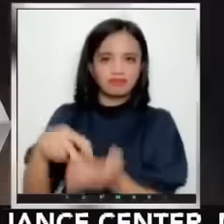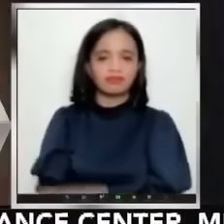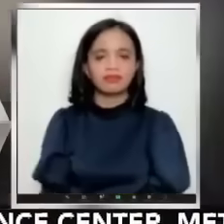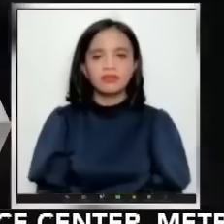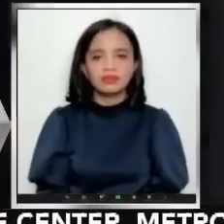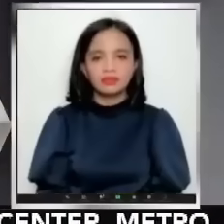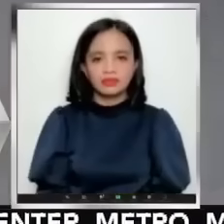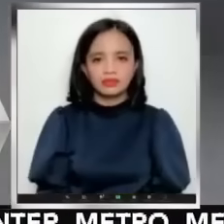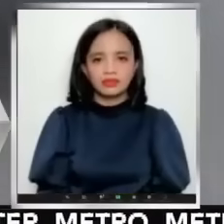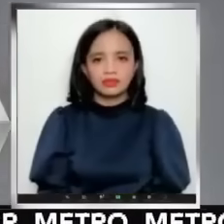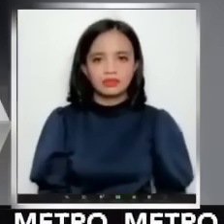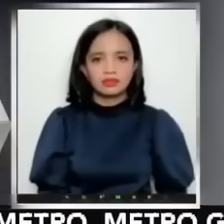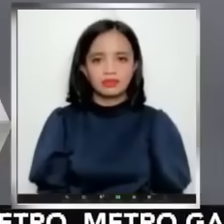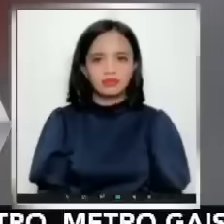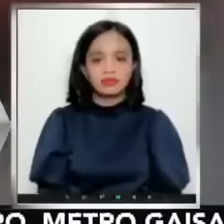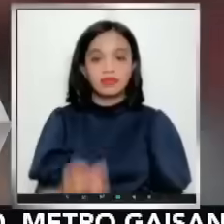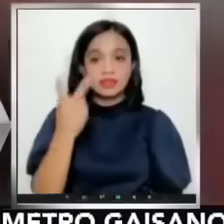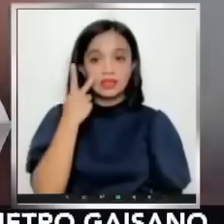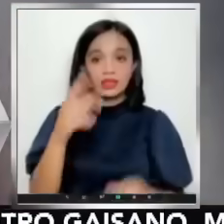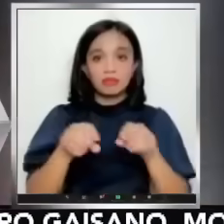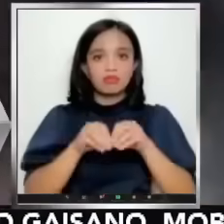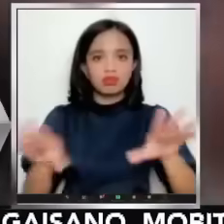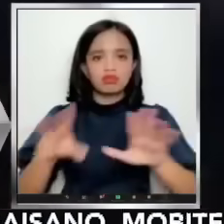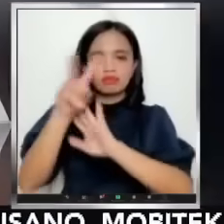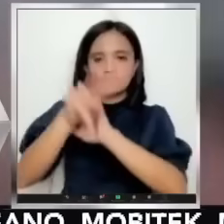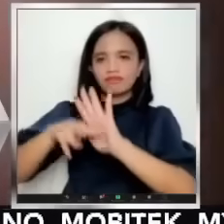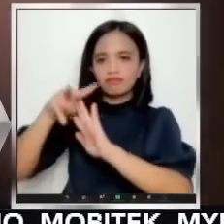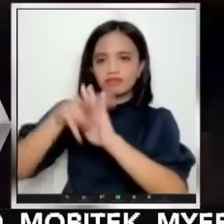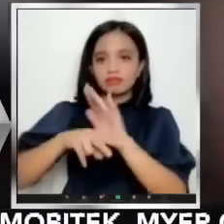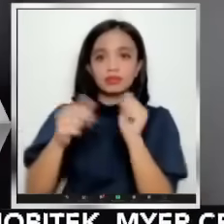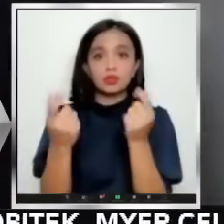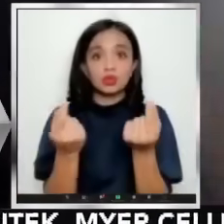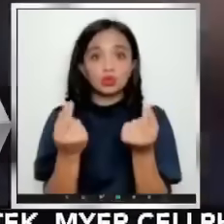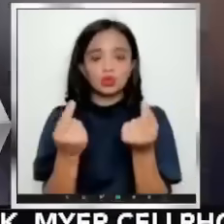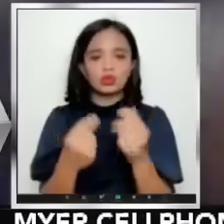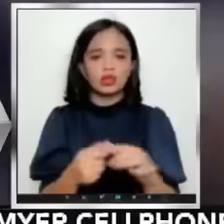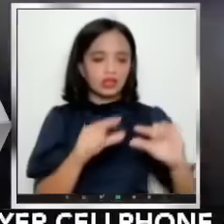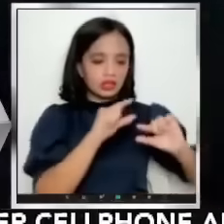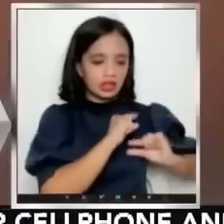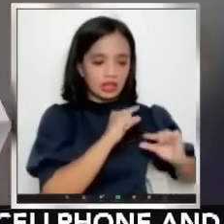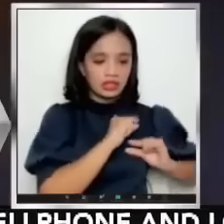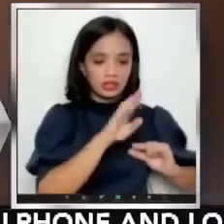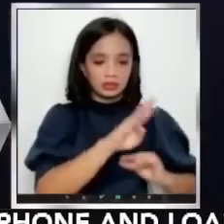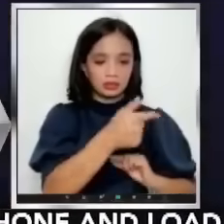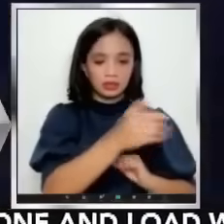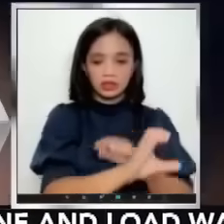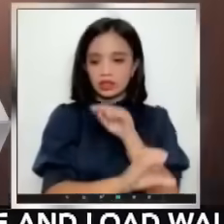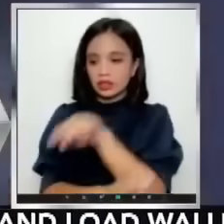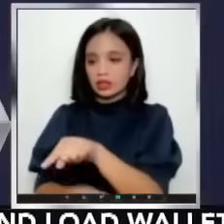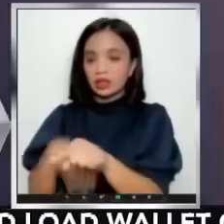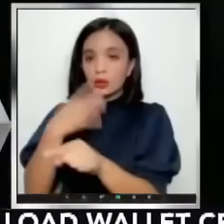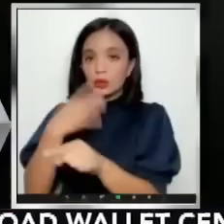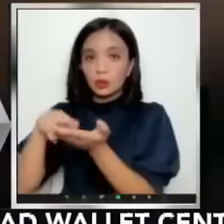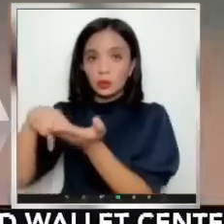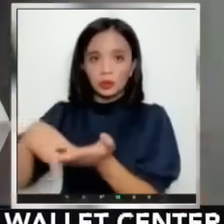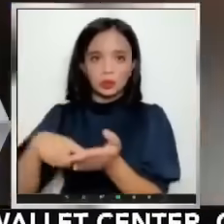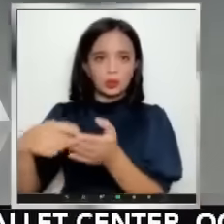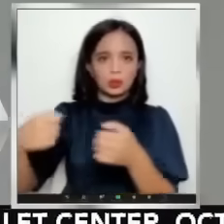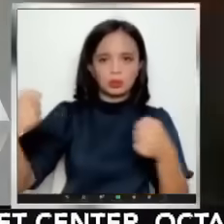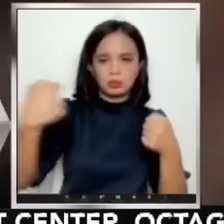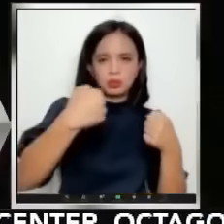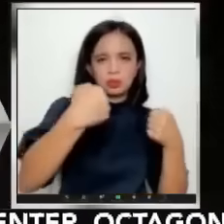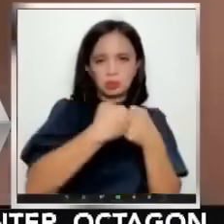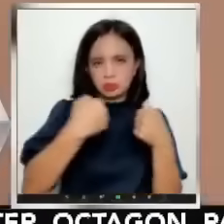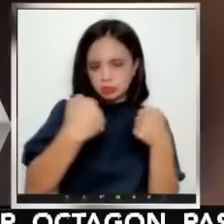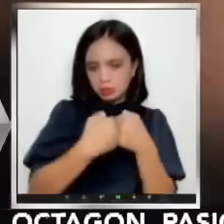Tulad ng nakita sa viral video na ito kung saan nagsuntukan daw isang gwardiya ng BGC at isa sa mga skateboarder. Ayon sa pulisya, iba